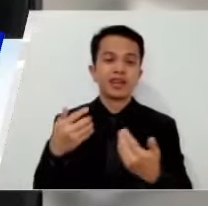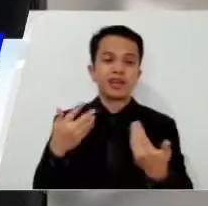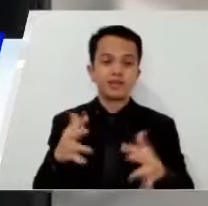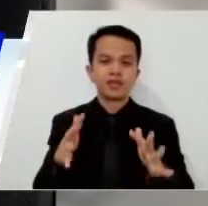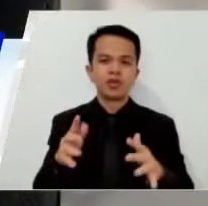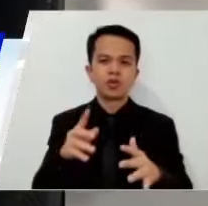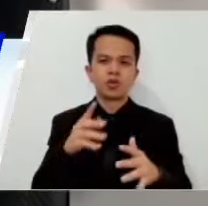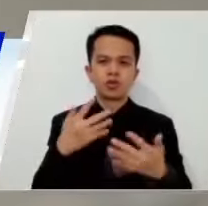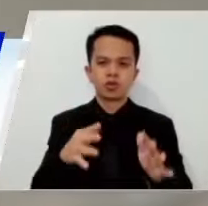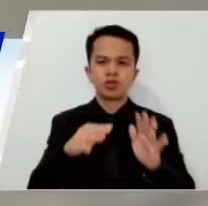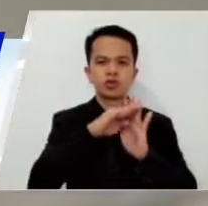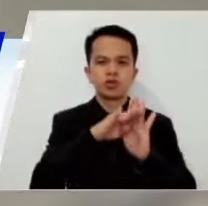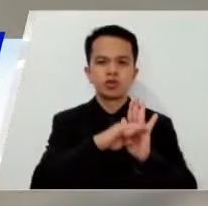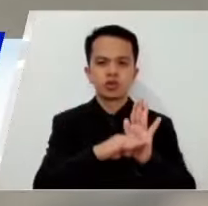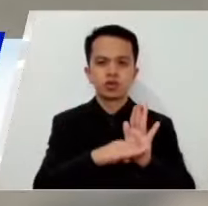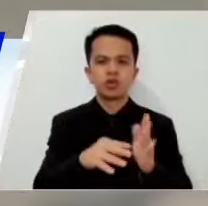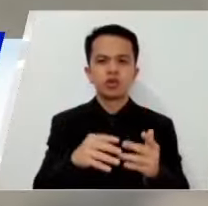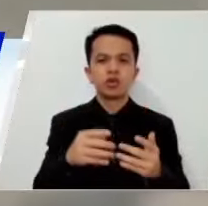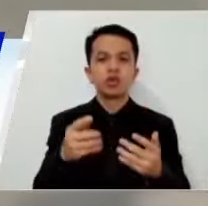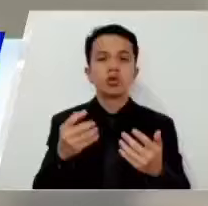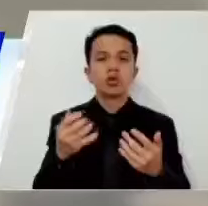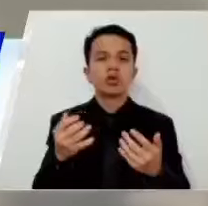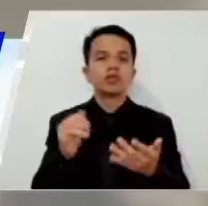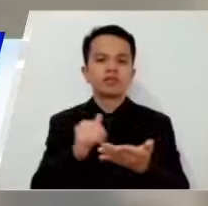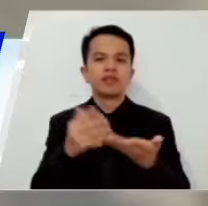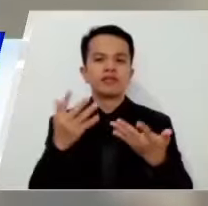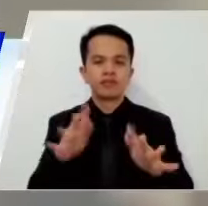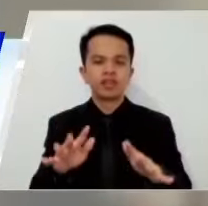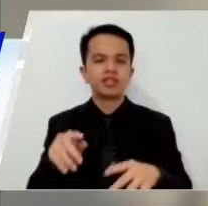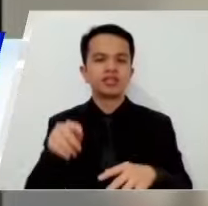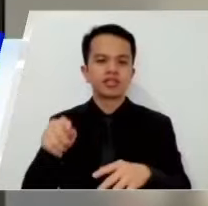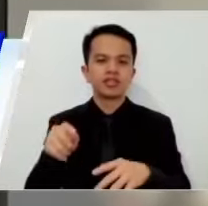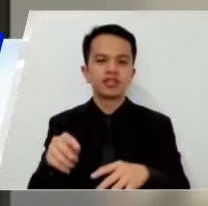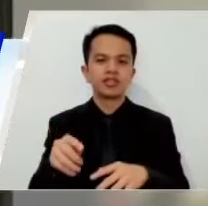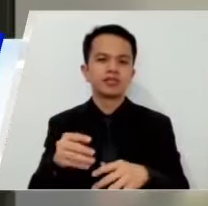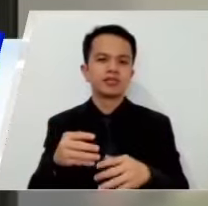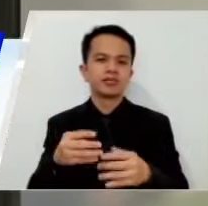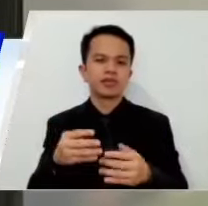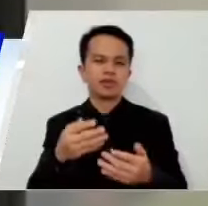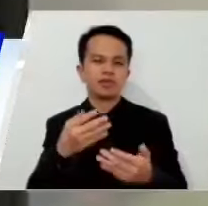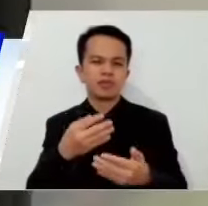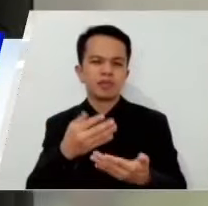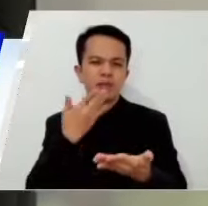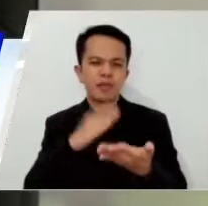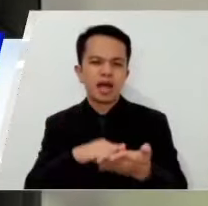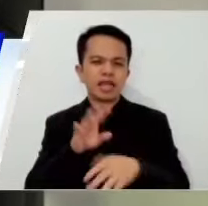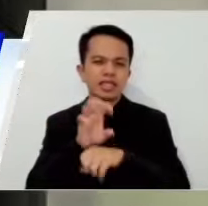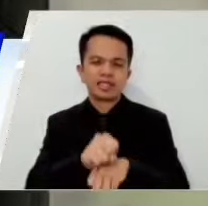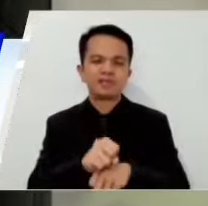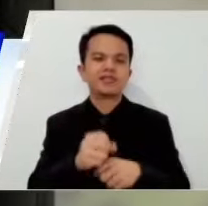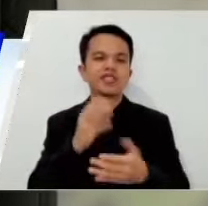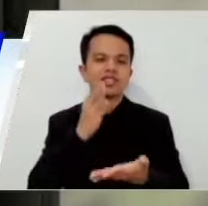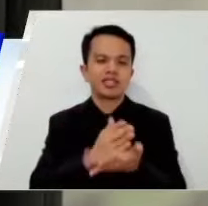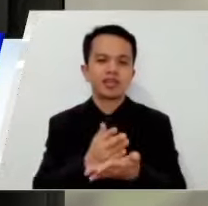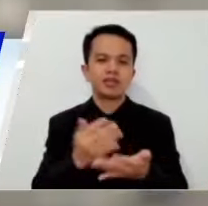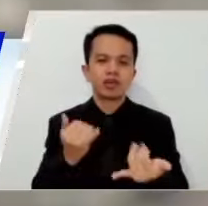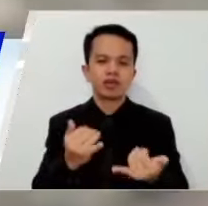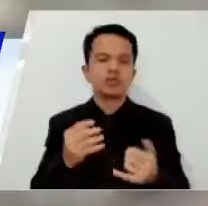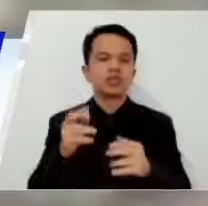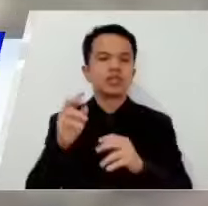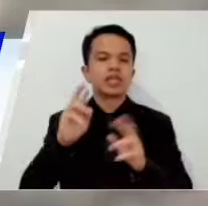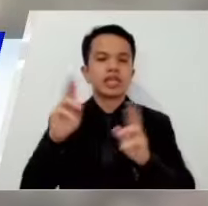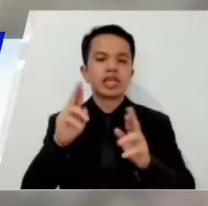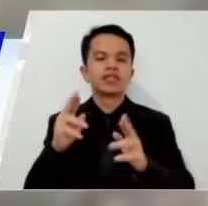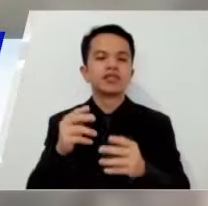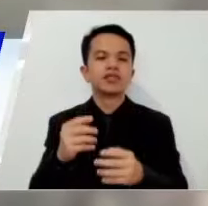ni Tae-o kung saan naayos niya raw ang kanyang bad habits. Umaasa raw siya sa anticipation and love ng fans sa